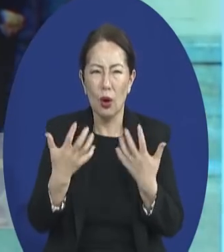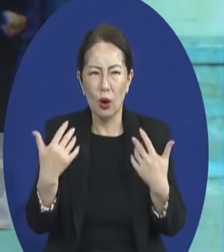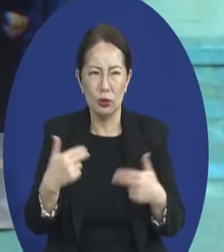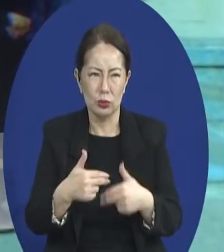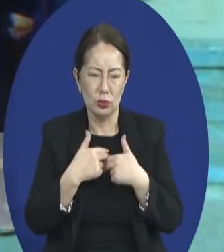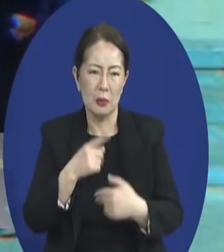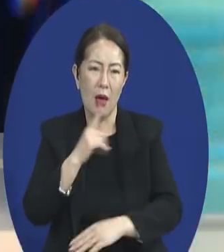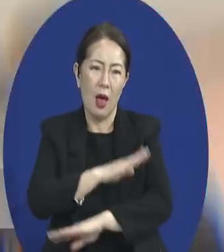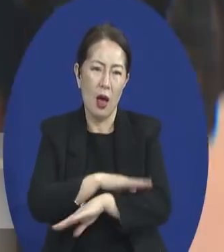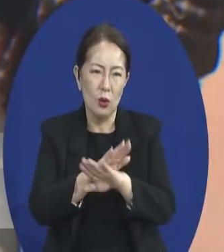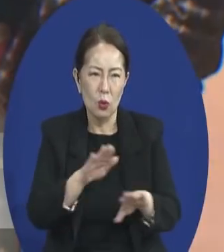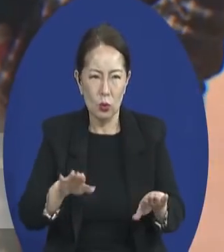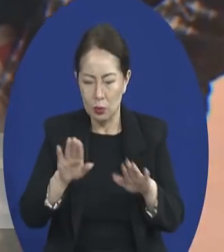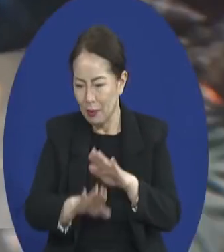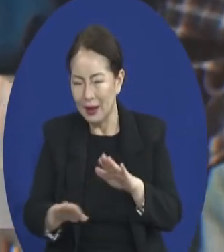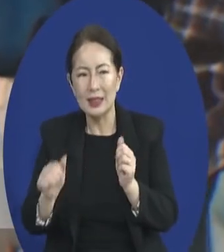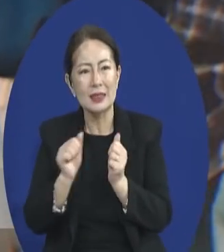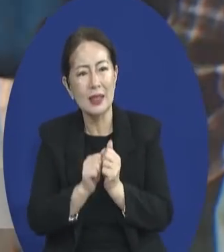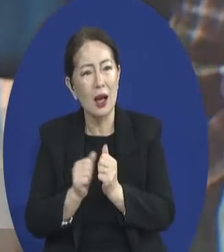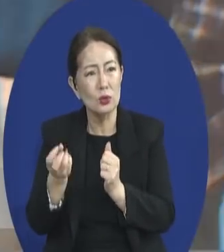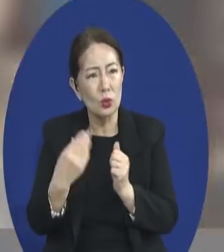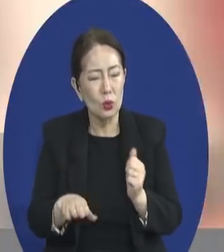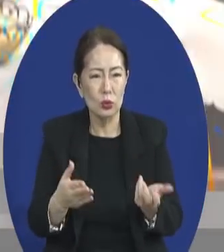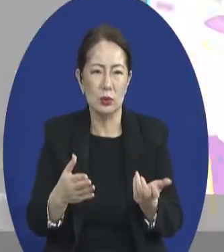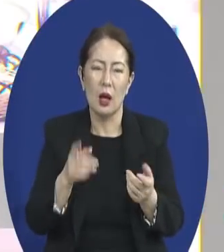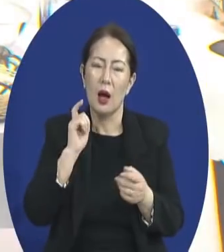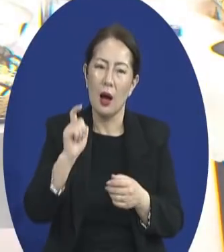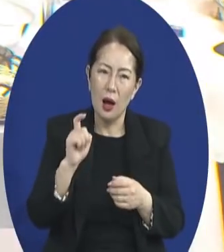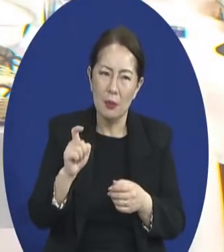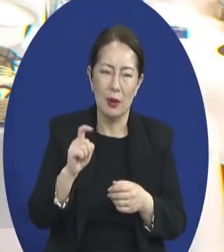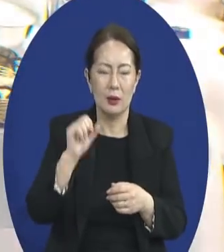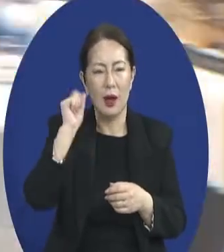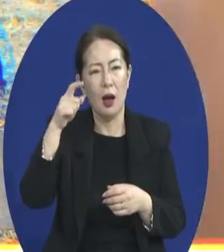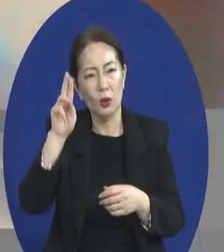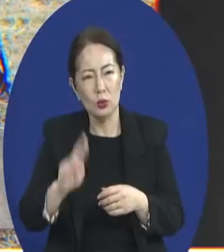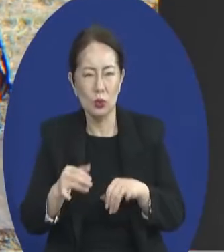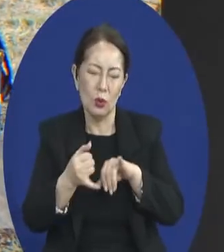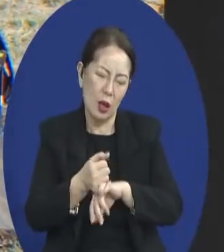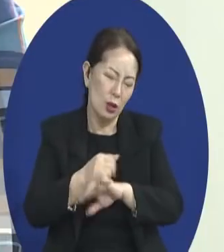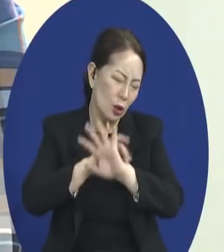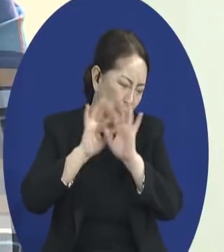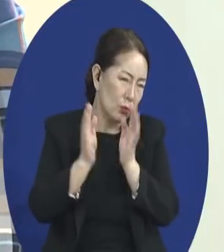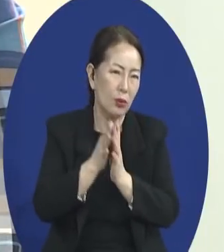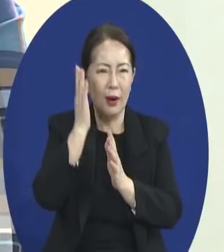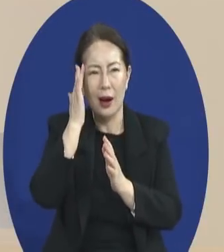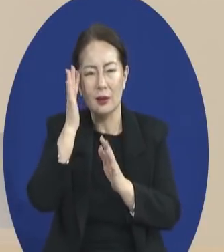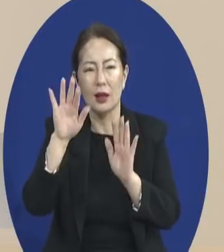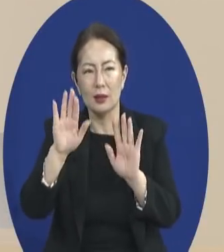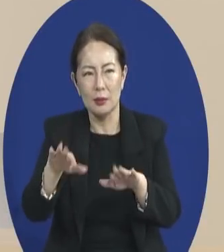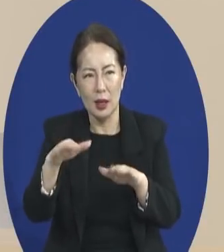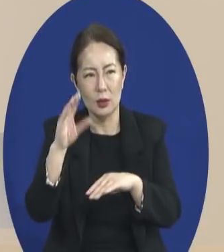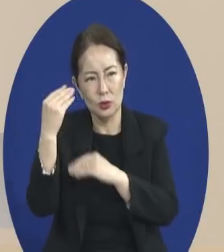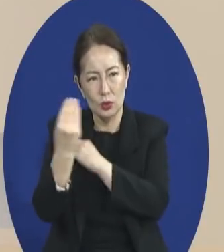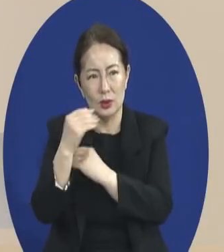Ангийн маань хүүхдүүд, багын маань найзууд. Тэгээ ерөөсө хамаатан садан ах дүү, хань нэжил гадаадд хамт